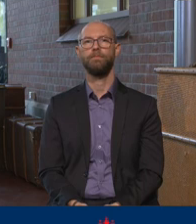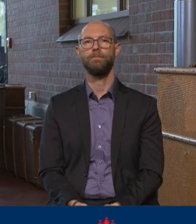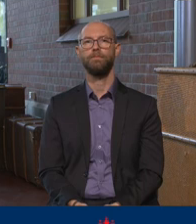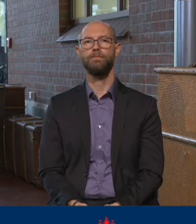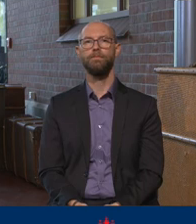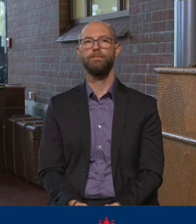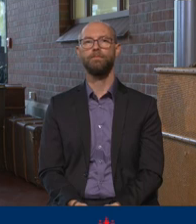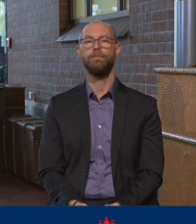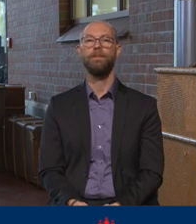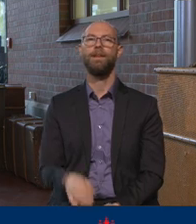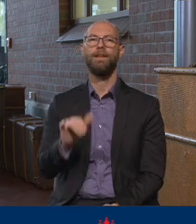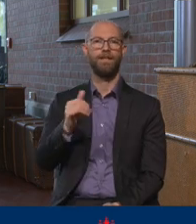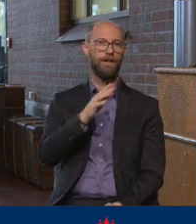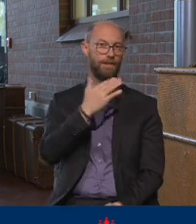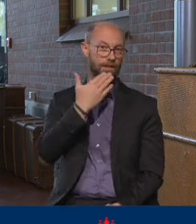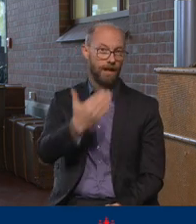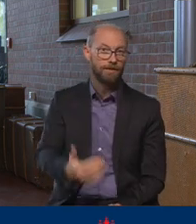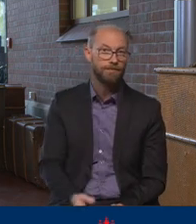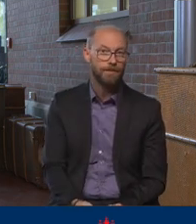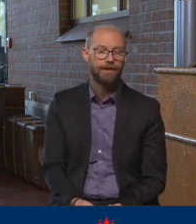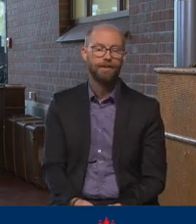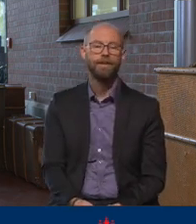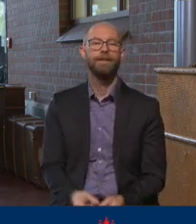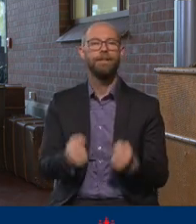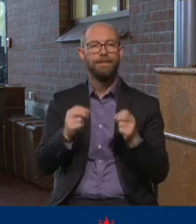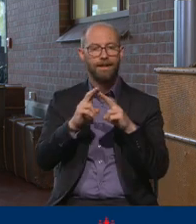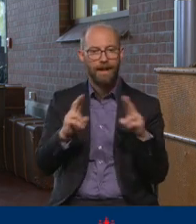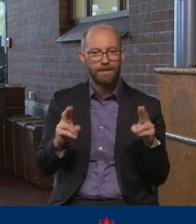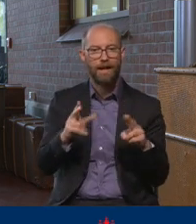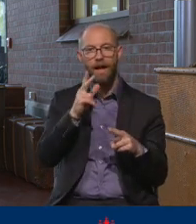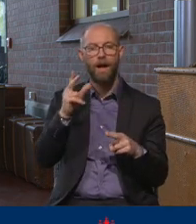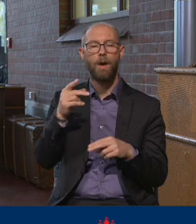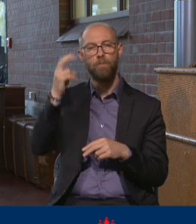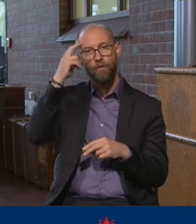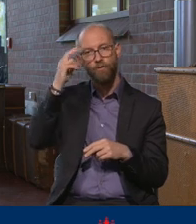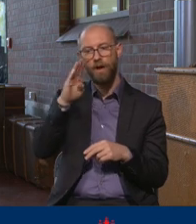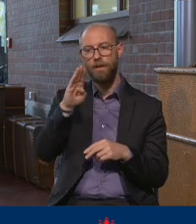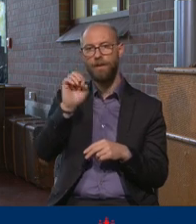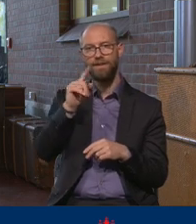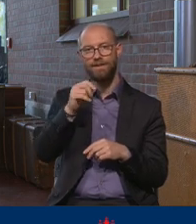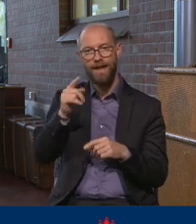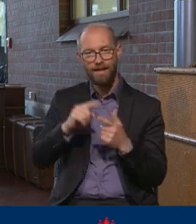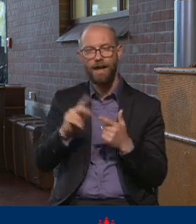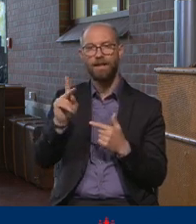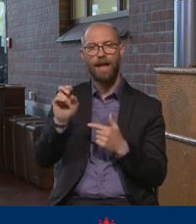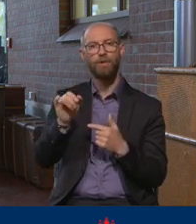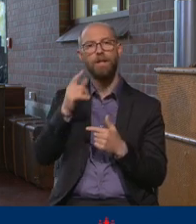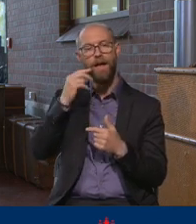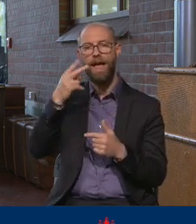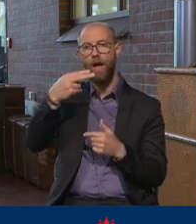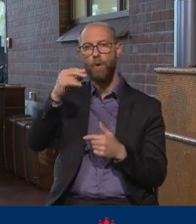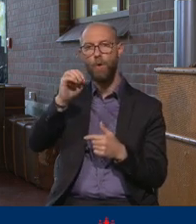vielen dank sehr geehrte professor ronsberg sehr geehrte dr kleiner sehr geehrter lieber herr höhn